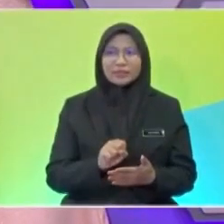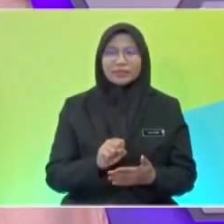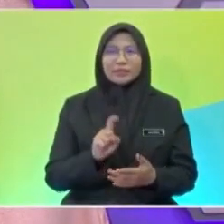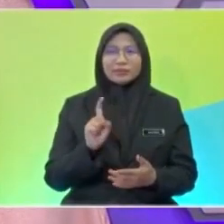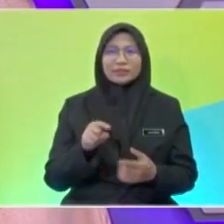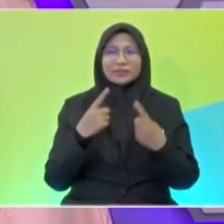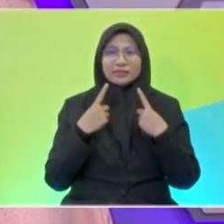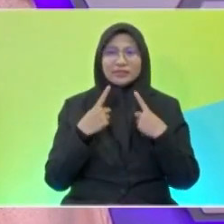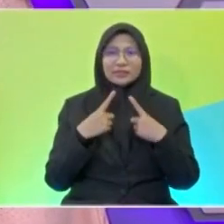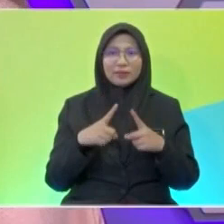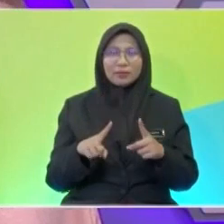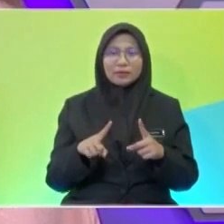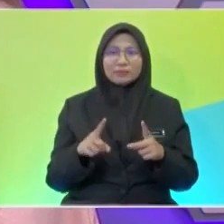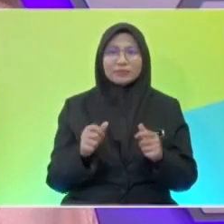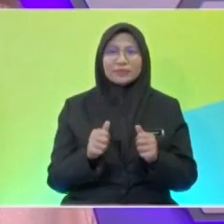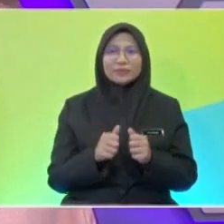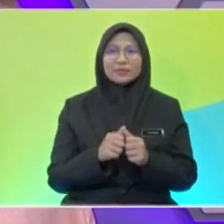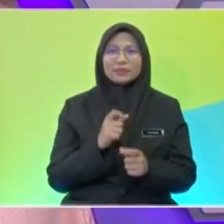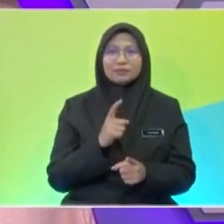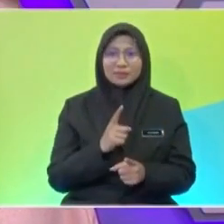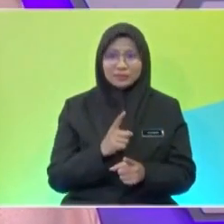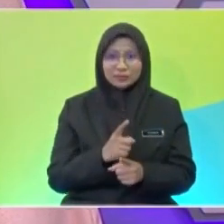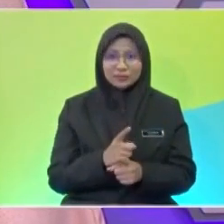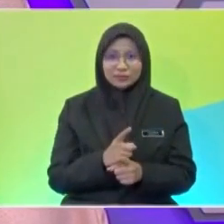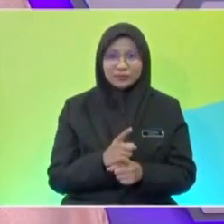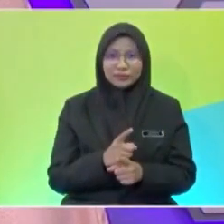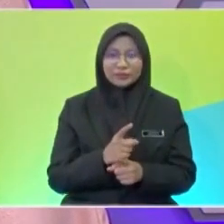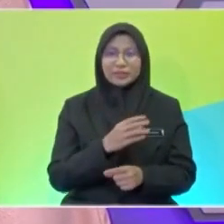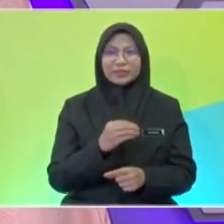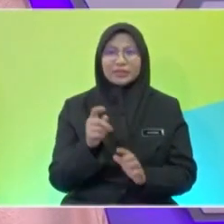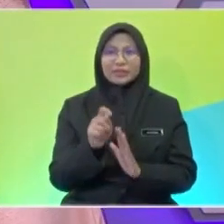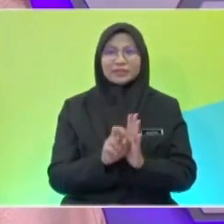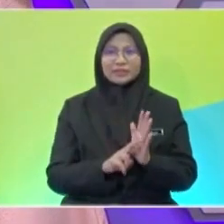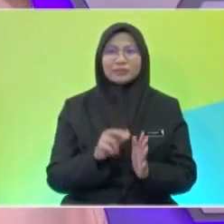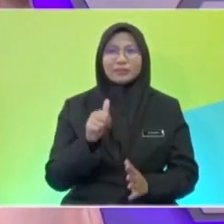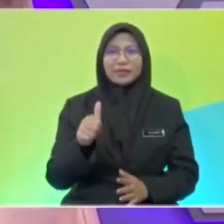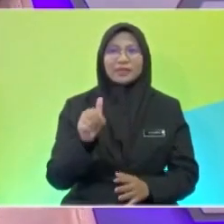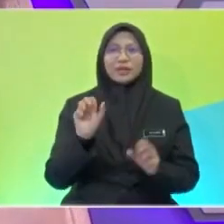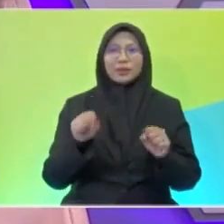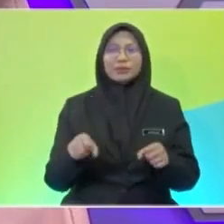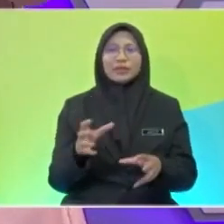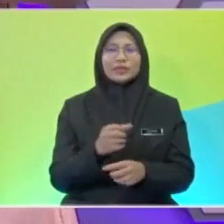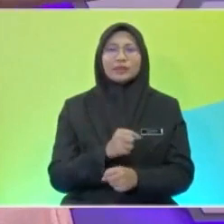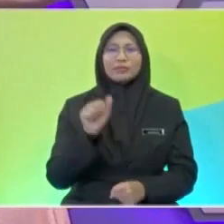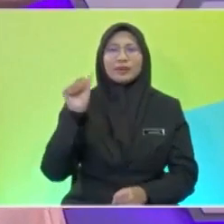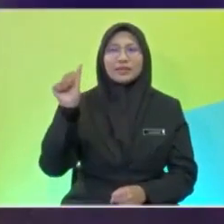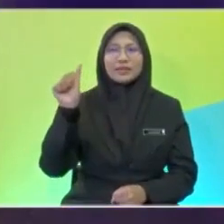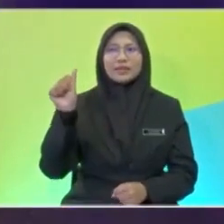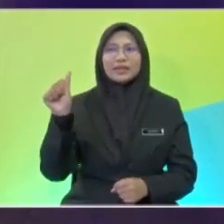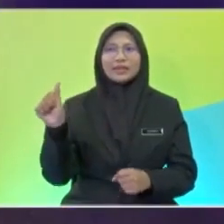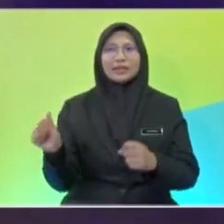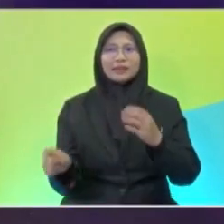calon-calon akan memperoleh keputusan yang terbaik dan pastinya ikhlas yang kita idam-idamkan